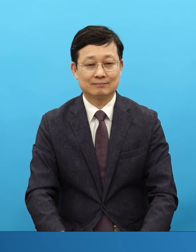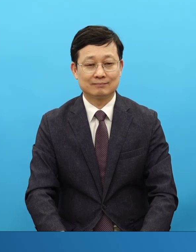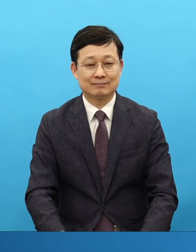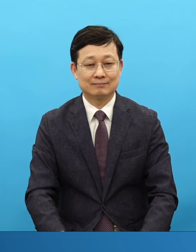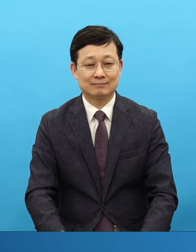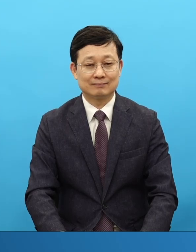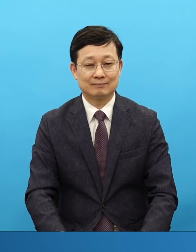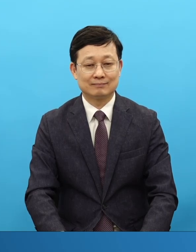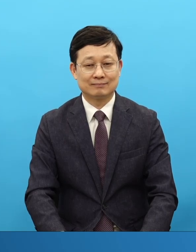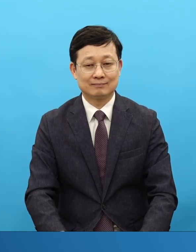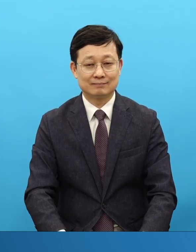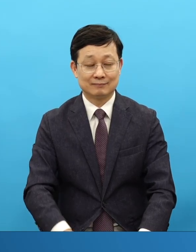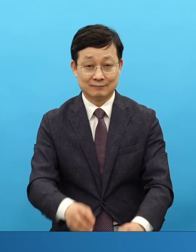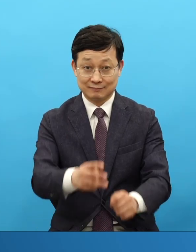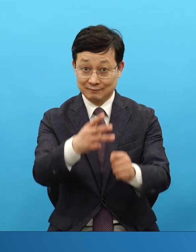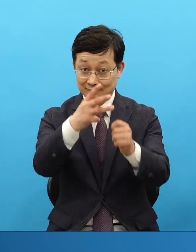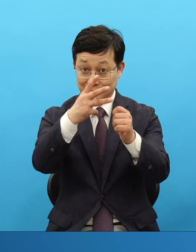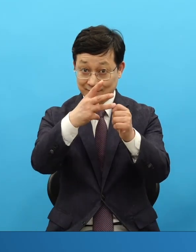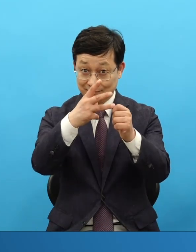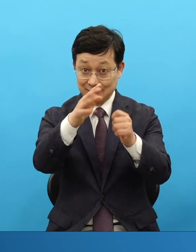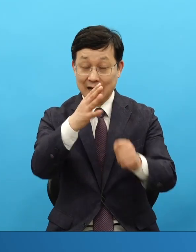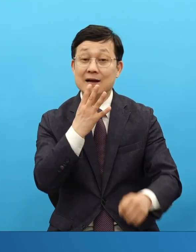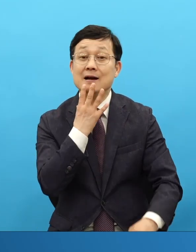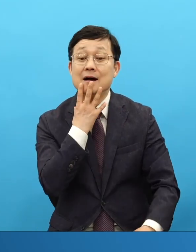창세기 11장 1절에서 8절에 보면 이미